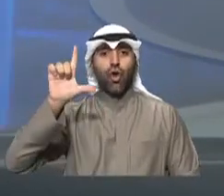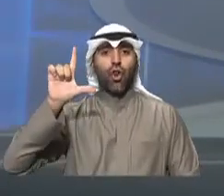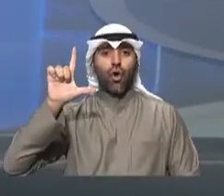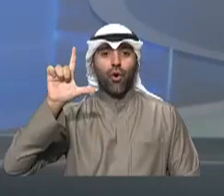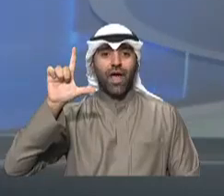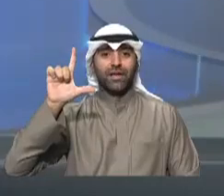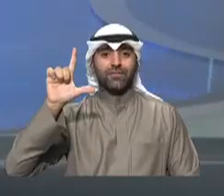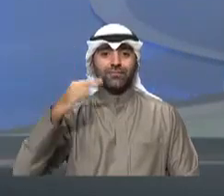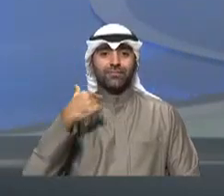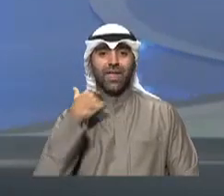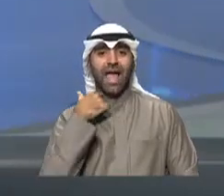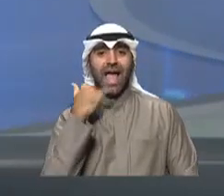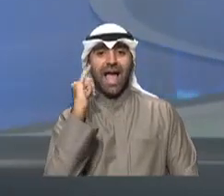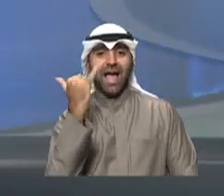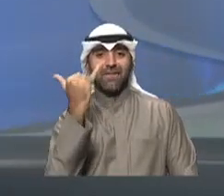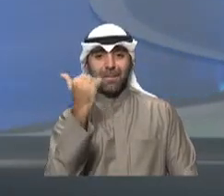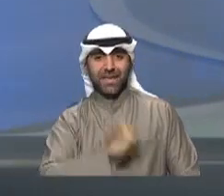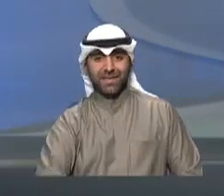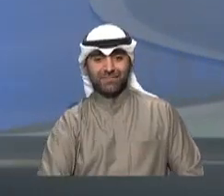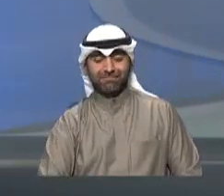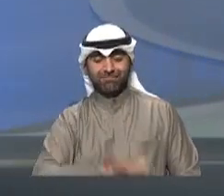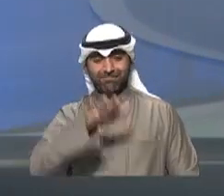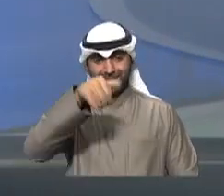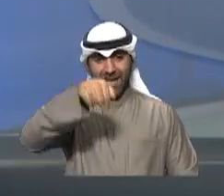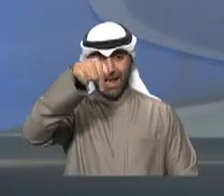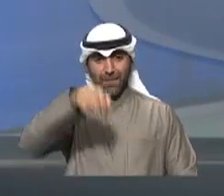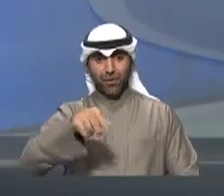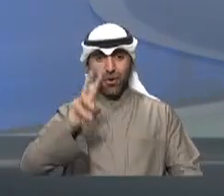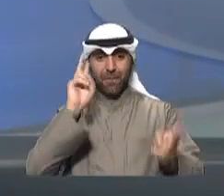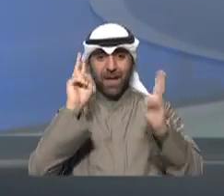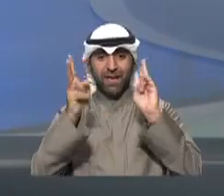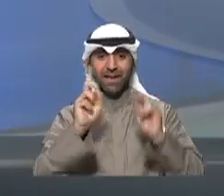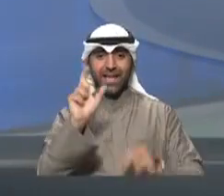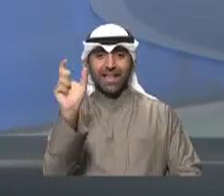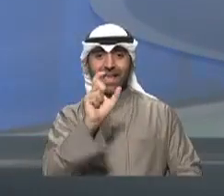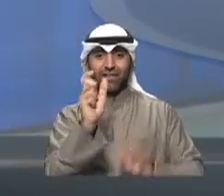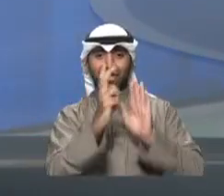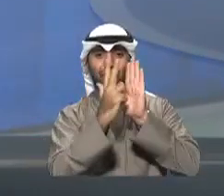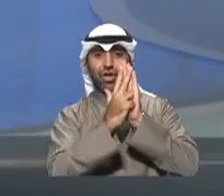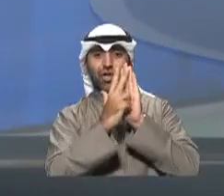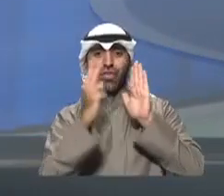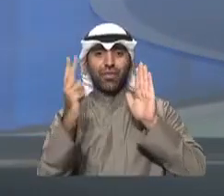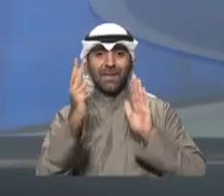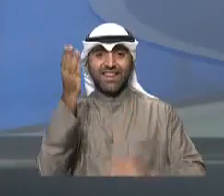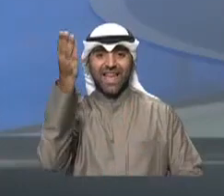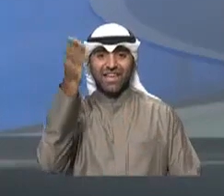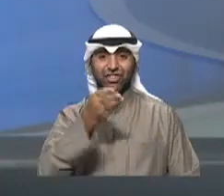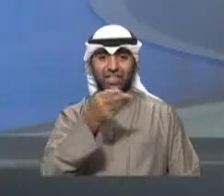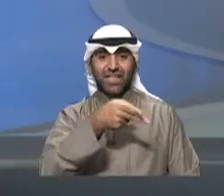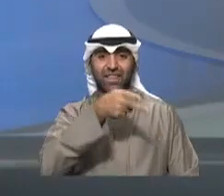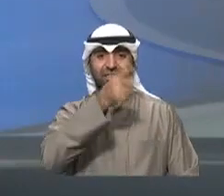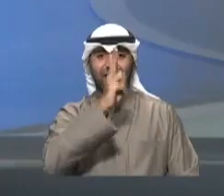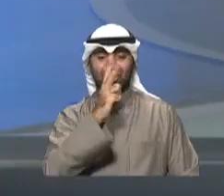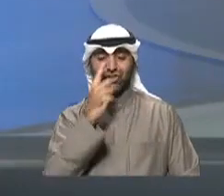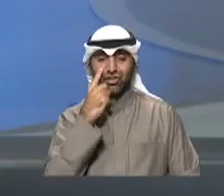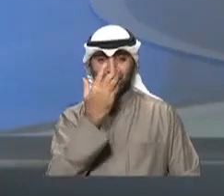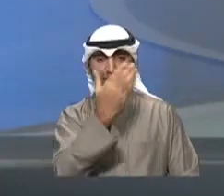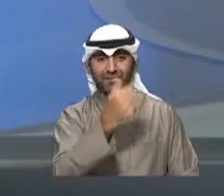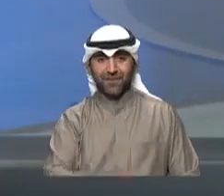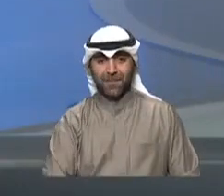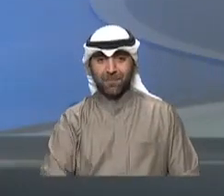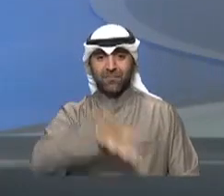ضمن اللغات الرسميه واللغات العمل في الامم المتحده وبهذه المناسبه احتدمات مكتبه الكويت